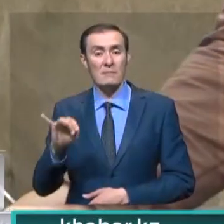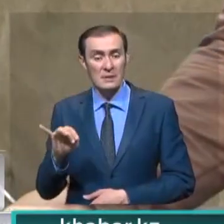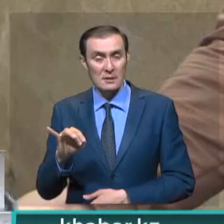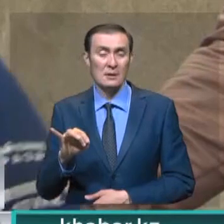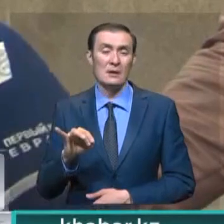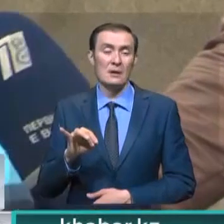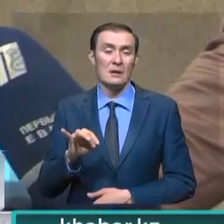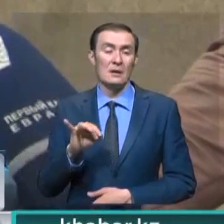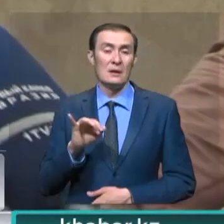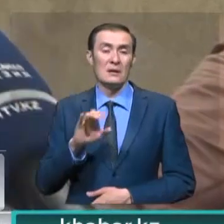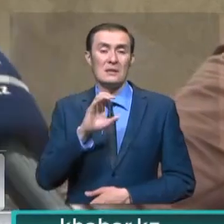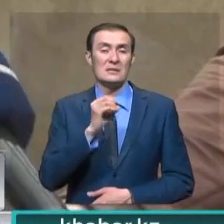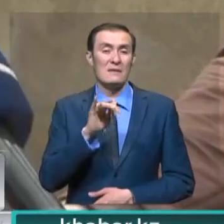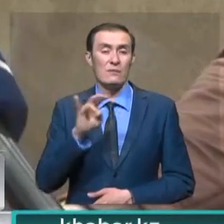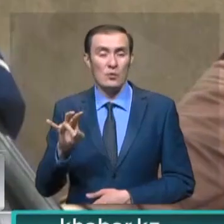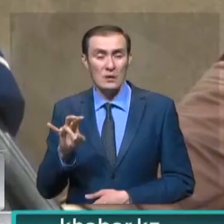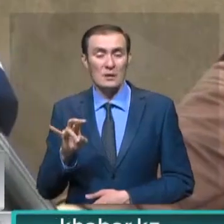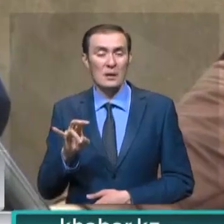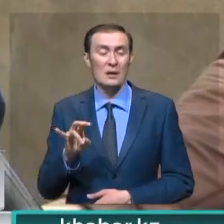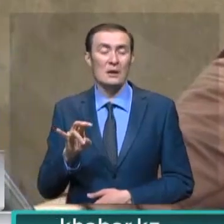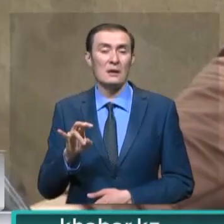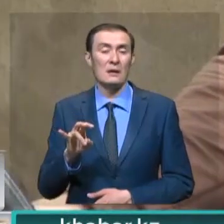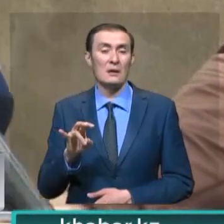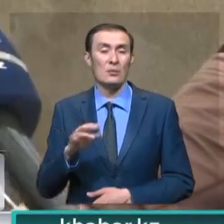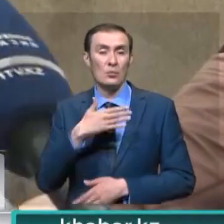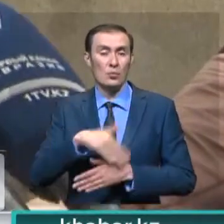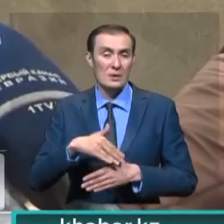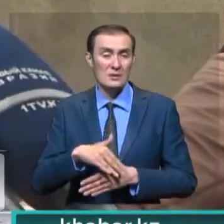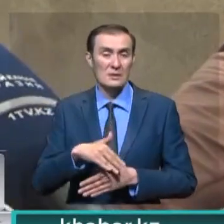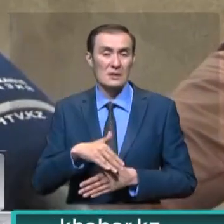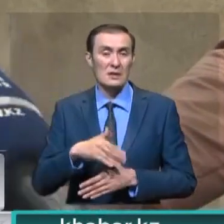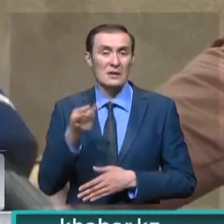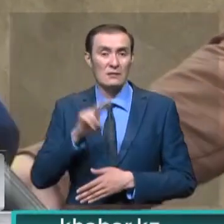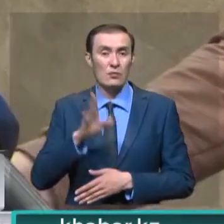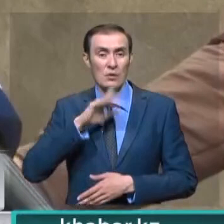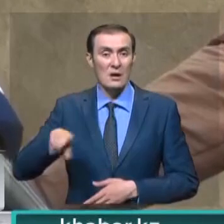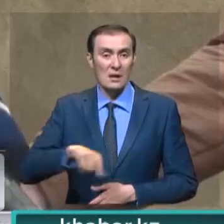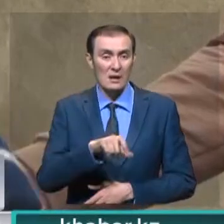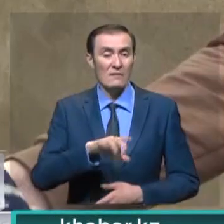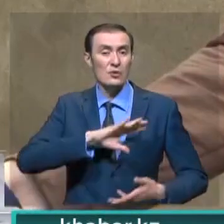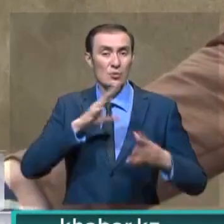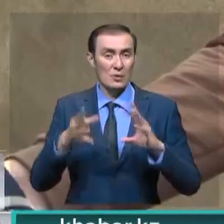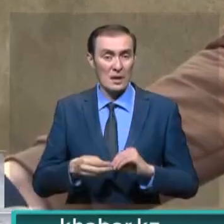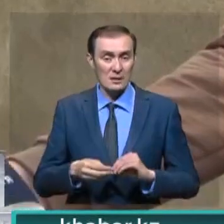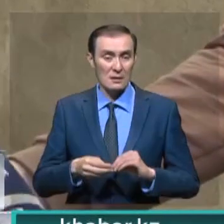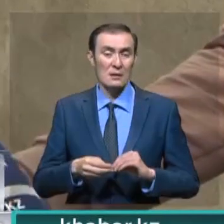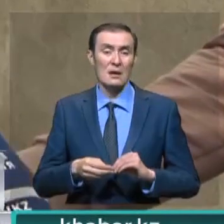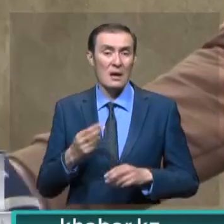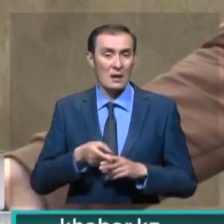улиц Сифулина, Жамакаева, Ремизовка и также с двух речек. В результате